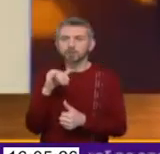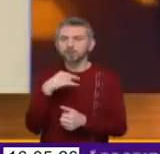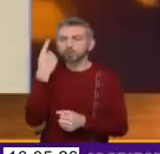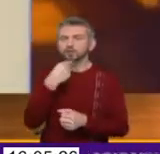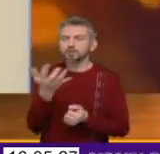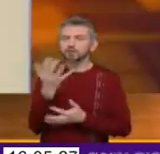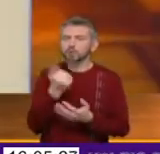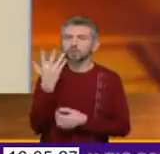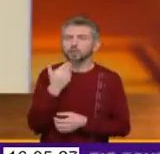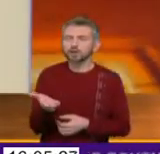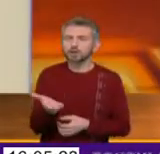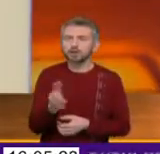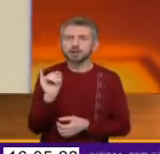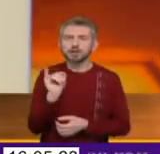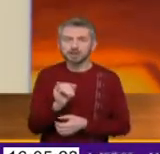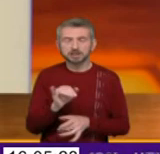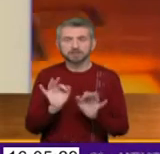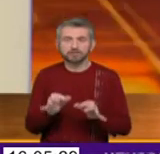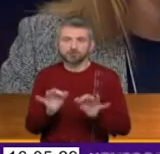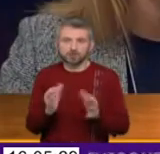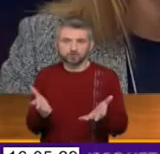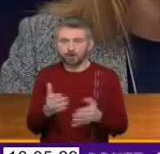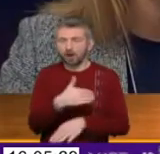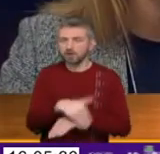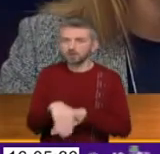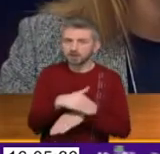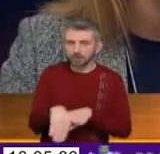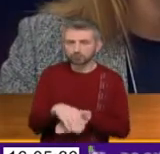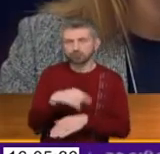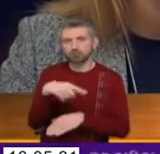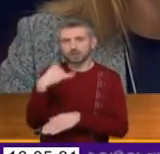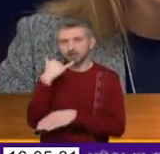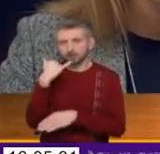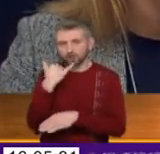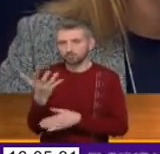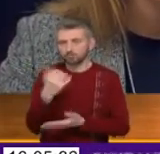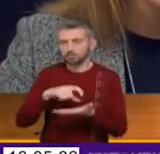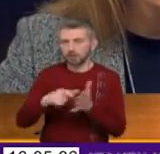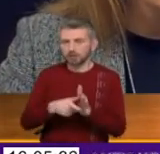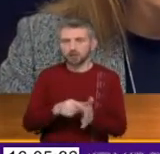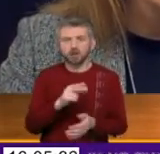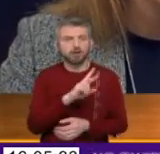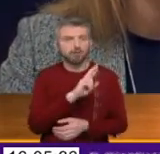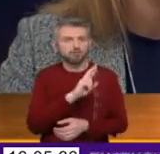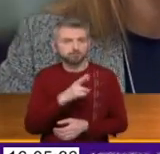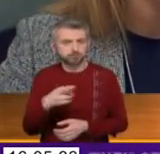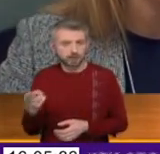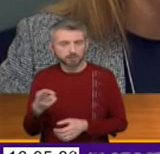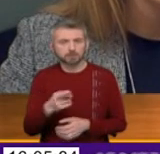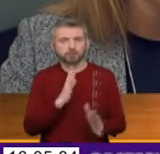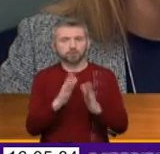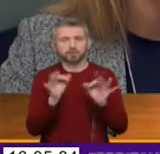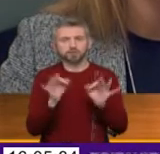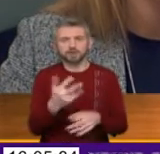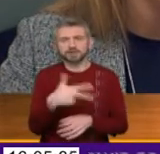особистий прийом офіційний і, звичайно, адресу, а також номер телефонів вашої приймальні. Прошу. По п'ятницях, це Правди